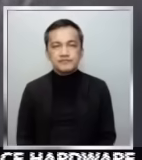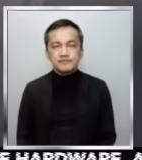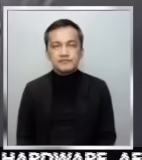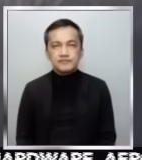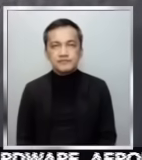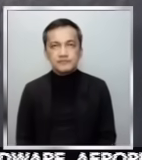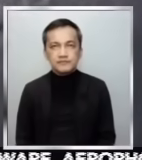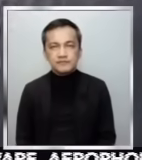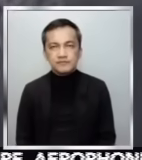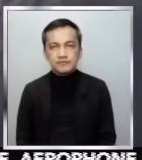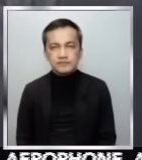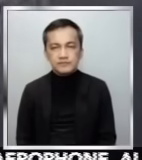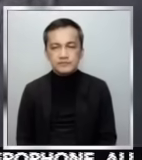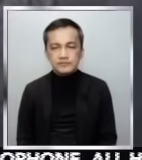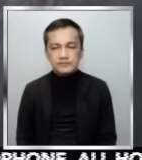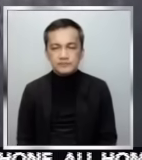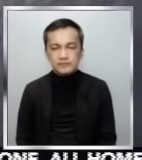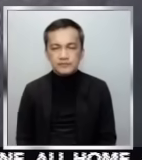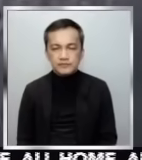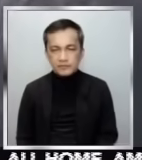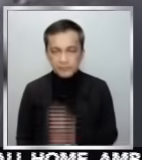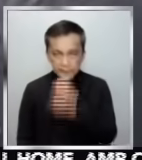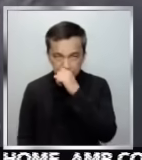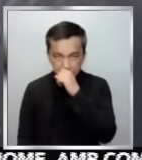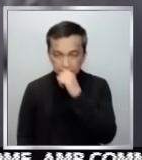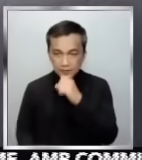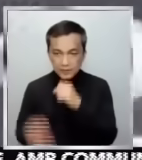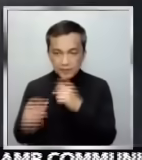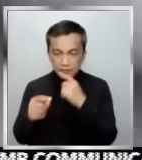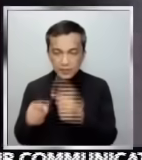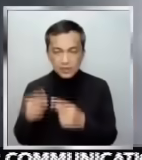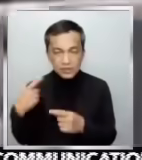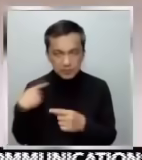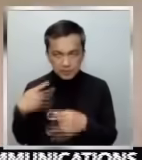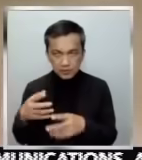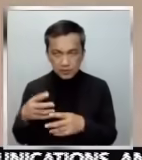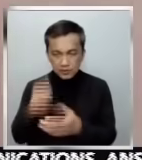exclusive pagkakuha ng confirmation sa kanilang